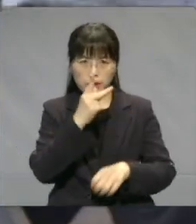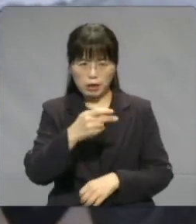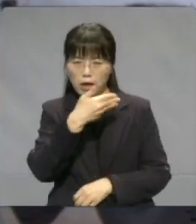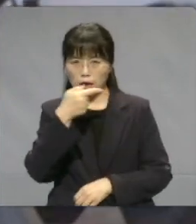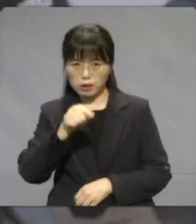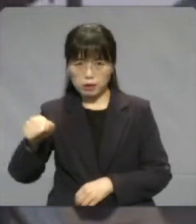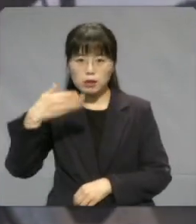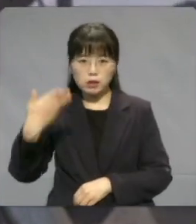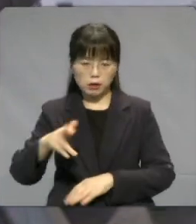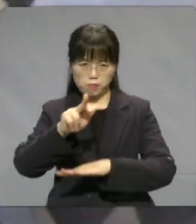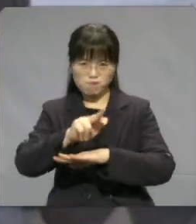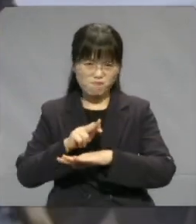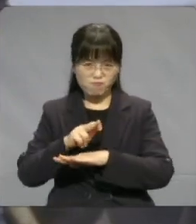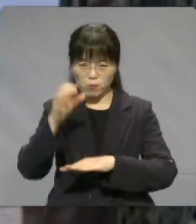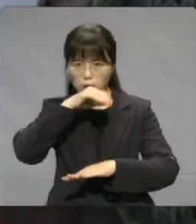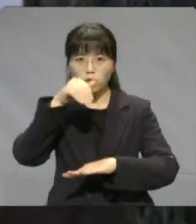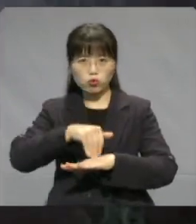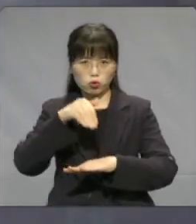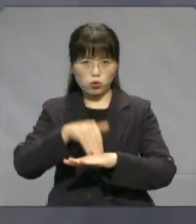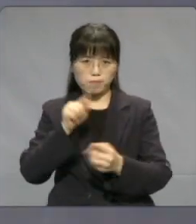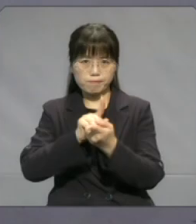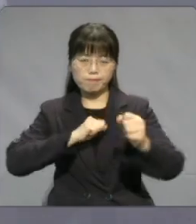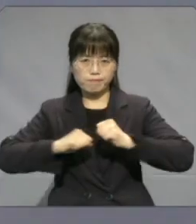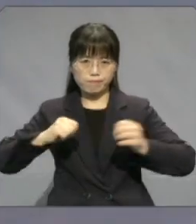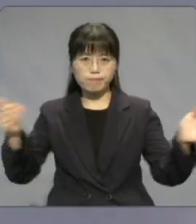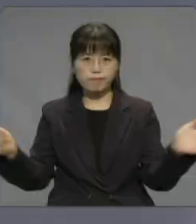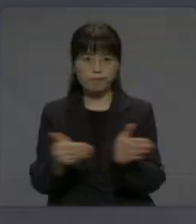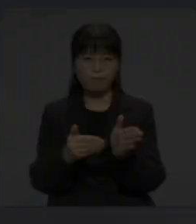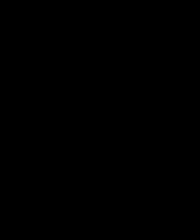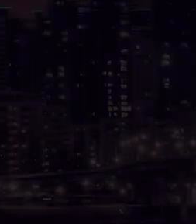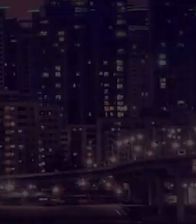자주포 등 해상 사격 훈련으로 맞대응을